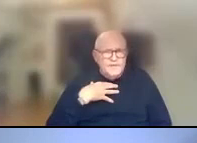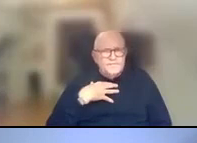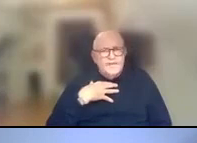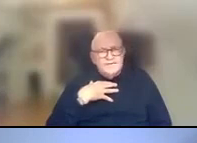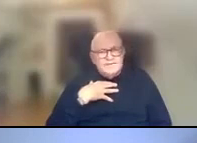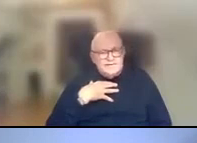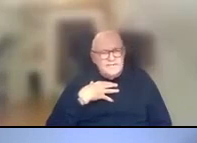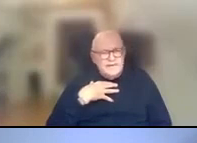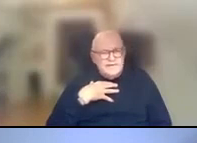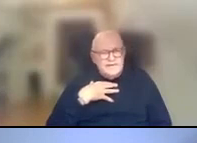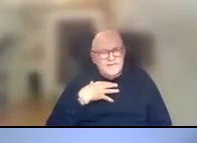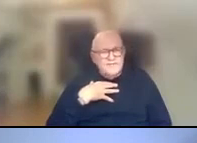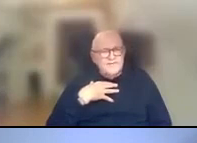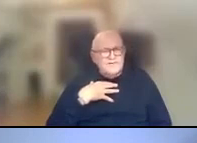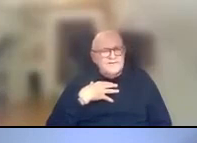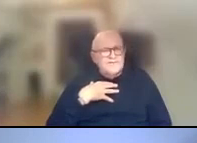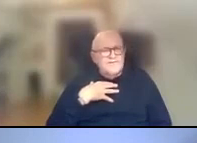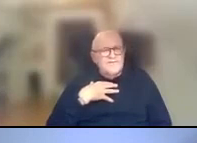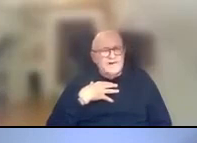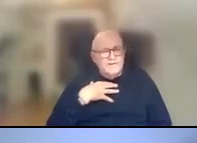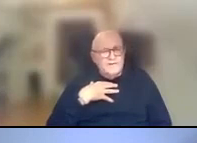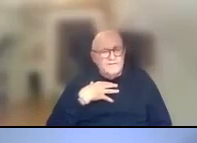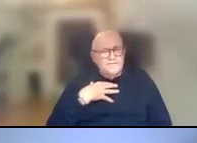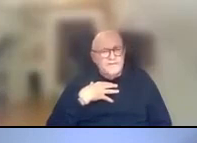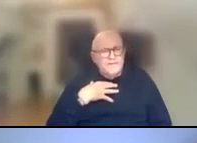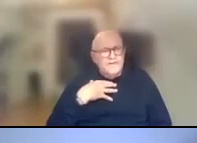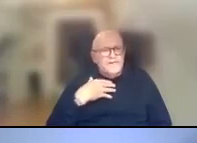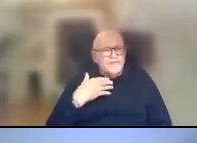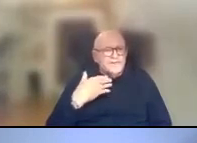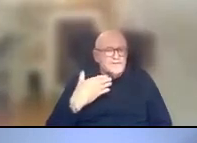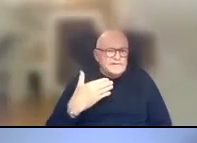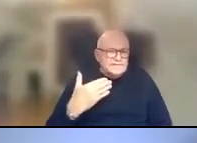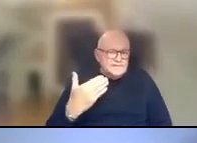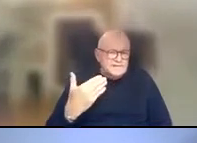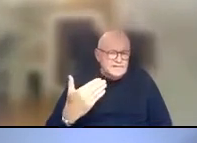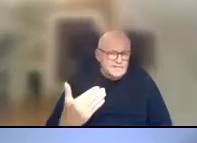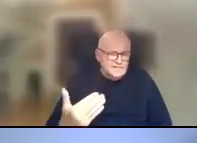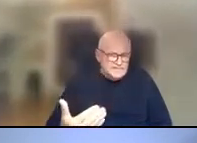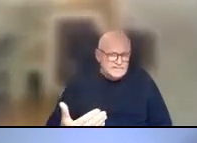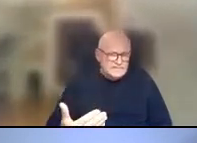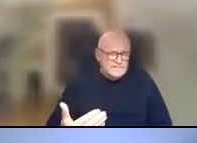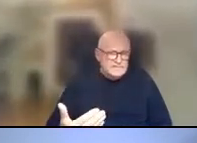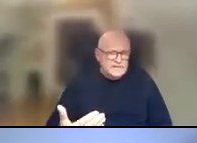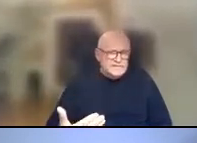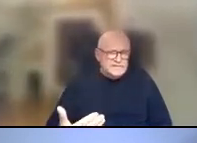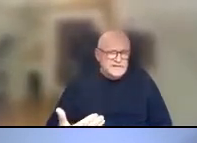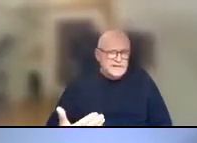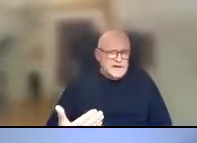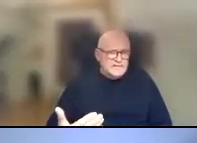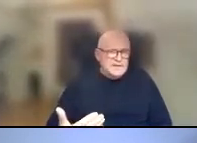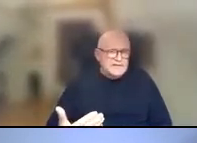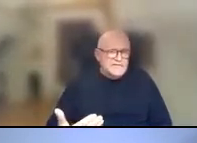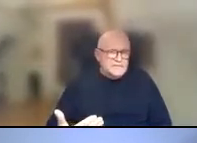über 6 Männer und 7 Frauen. Und wenn Sie wissen, dass